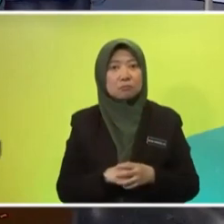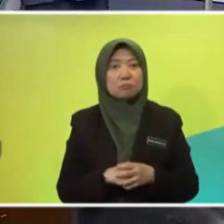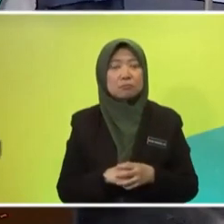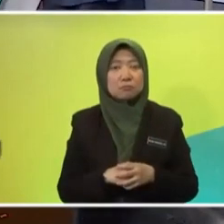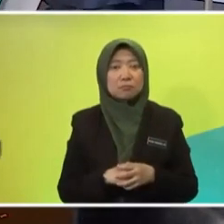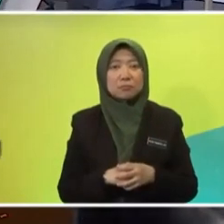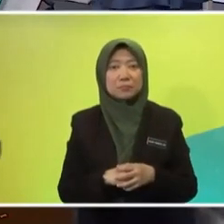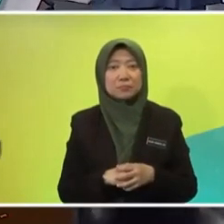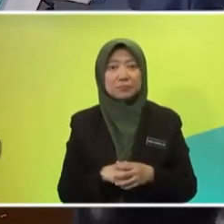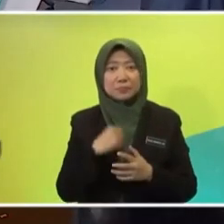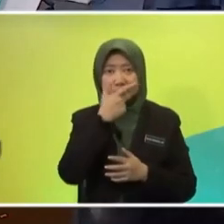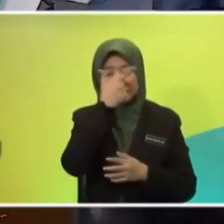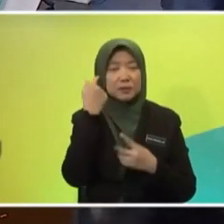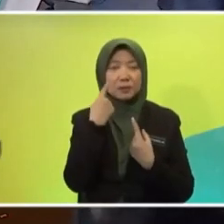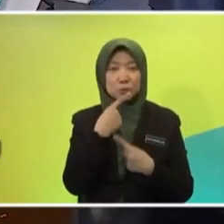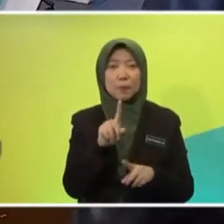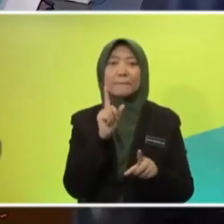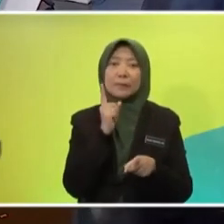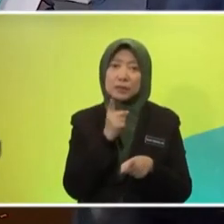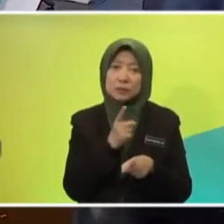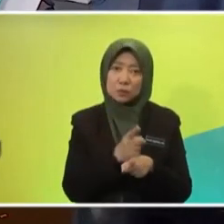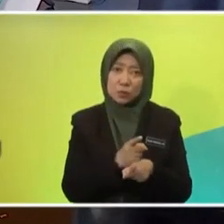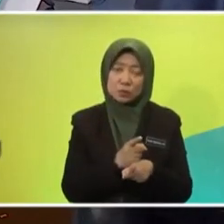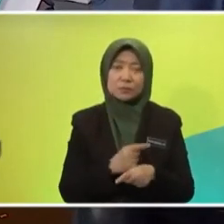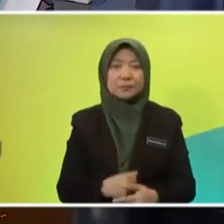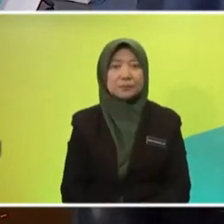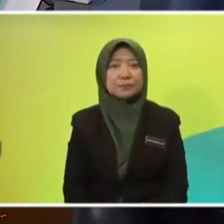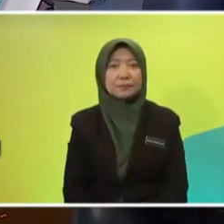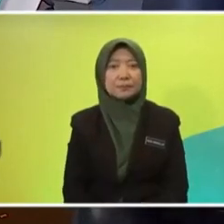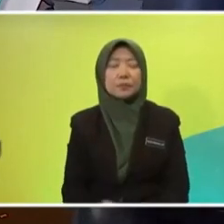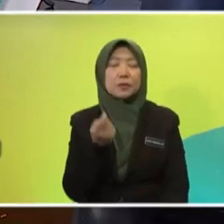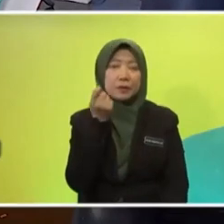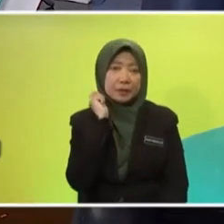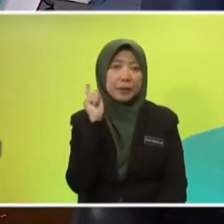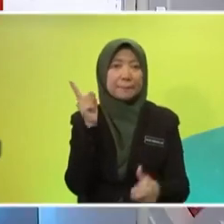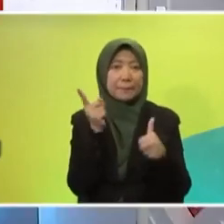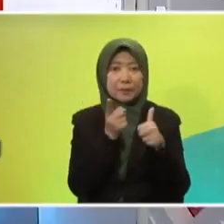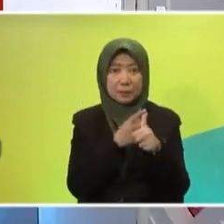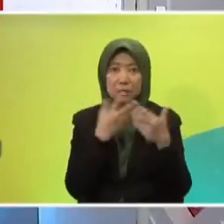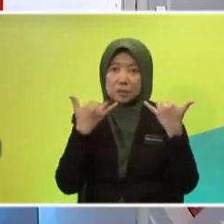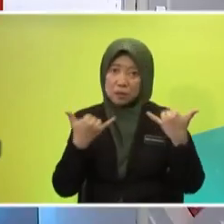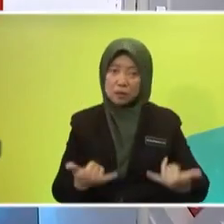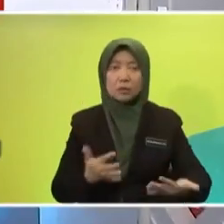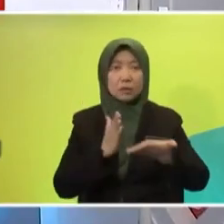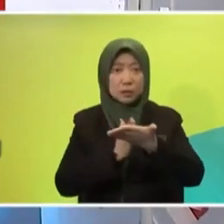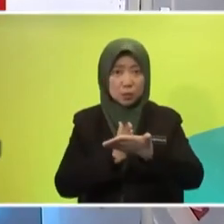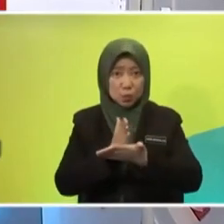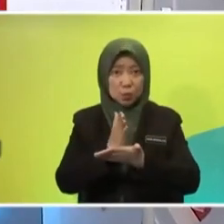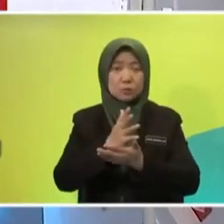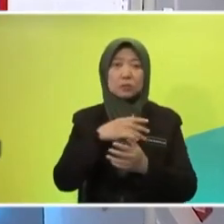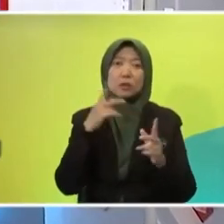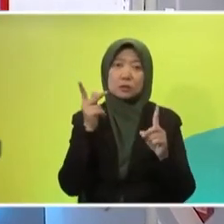Okey, sekarang Kak Rina telah selesai menjawab teka-teki yang pertama. Kita teruskan kepada teka-teki kita